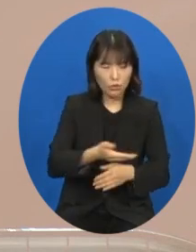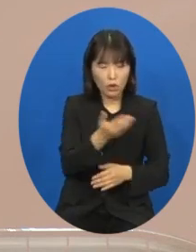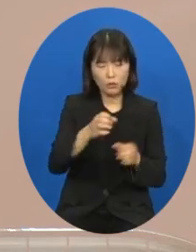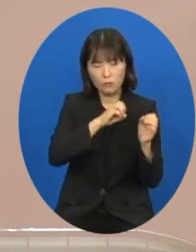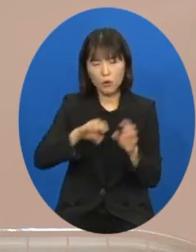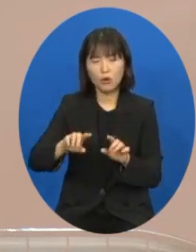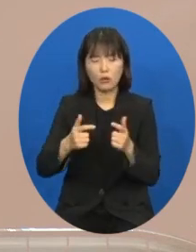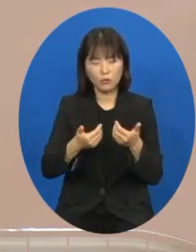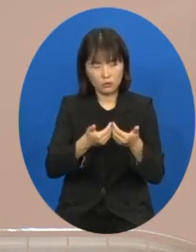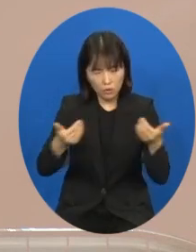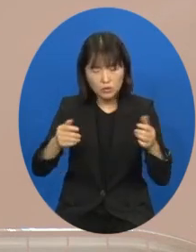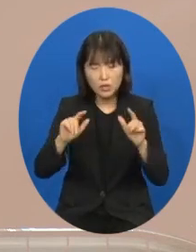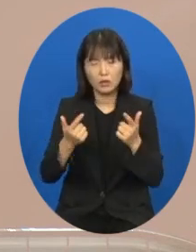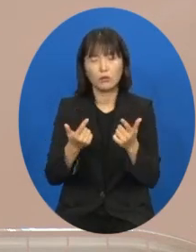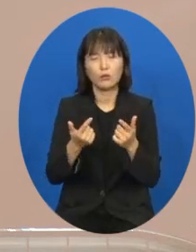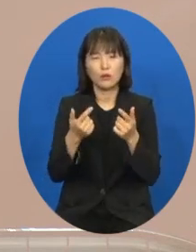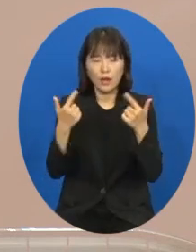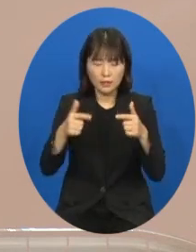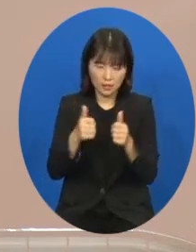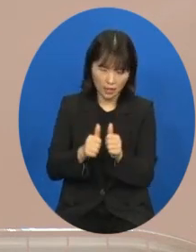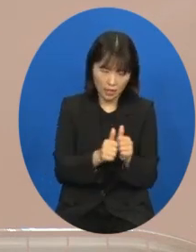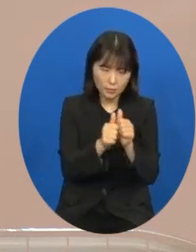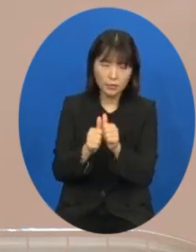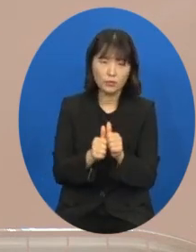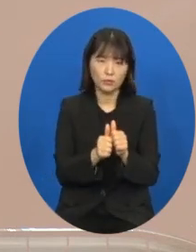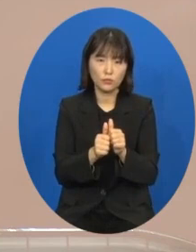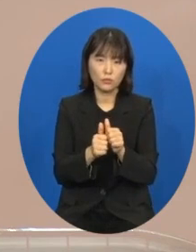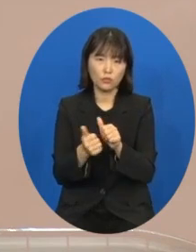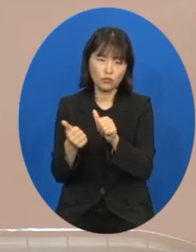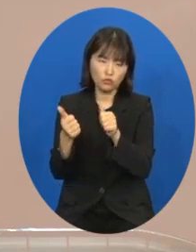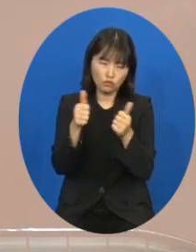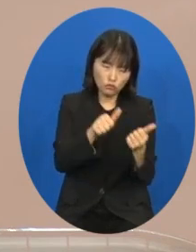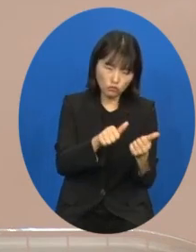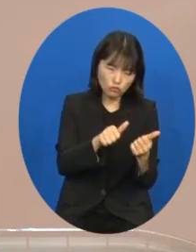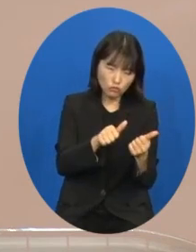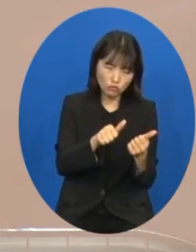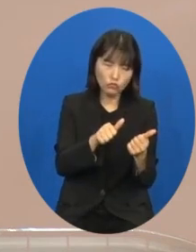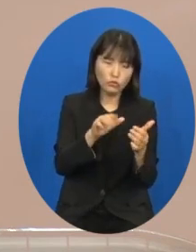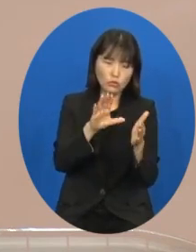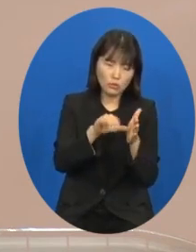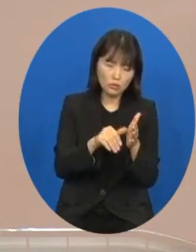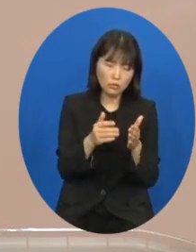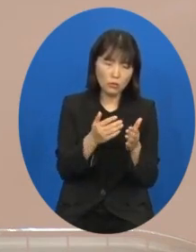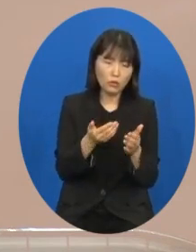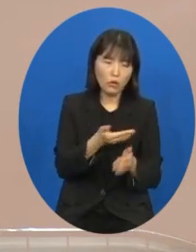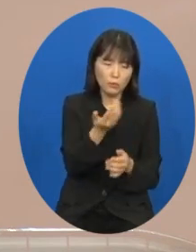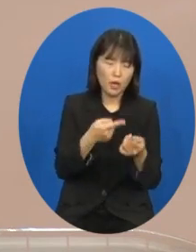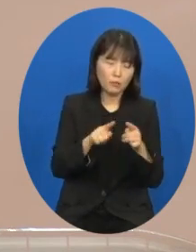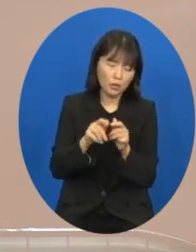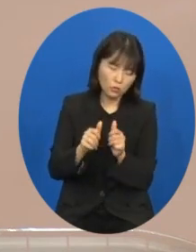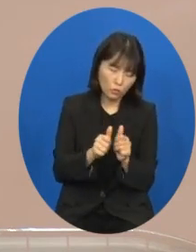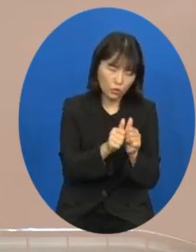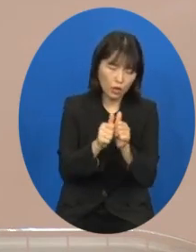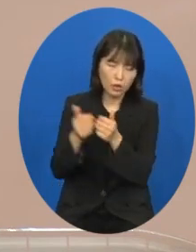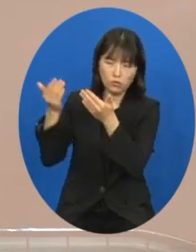떠나지 않으시고 항상 함께하고 죽음의 문을 건너갈 때도 여러분과 함께 동행해 주시는